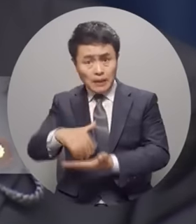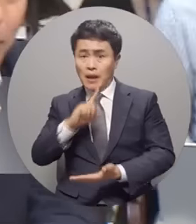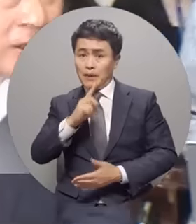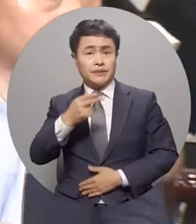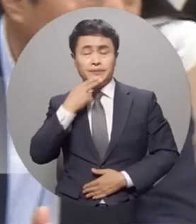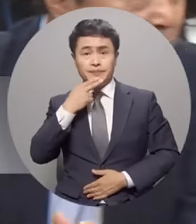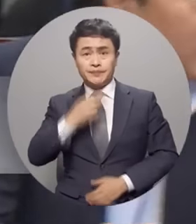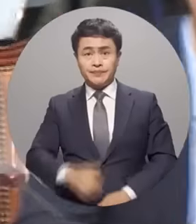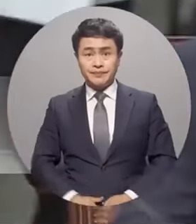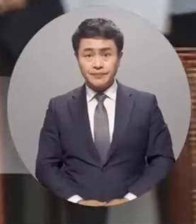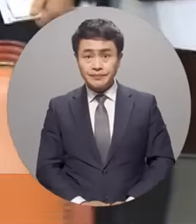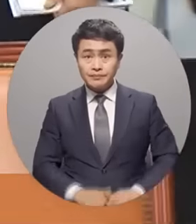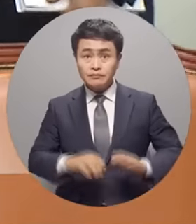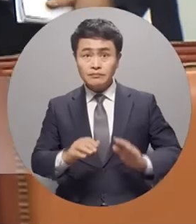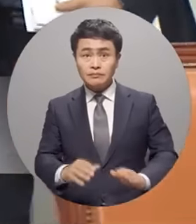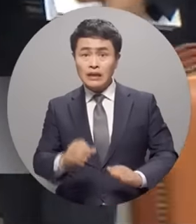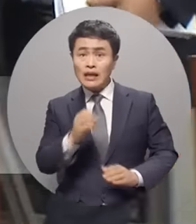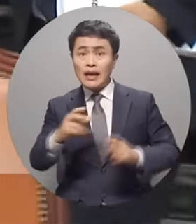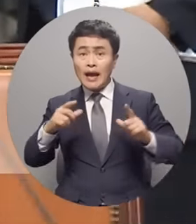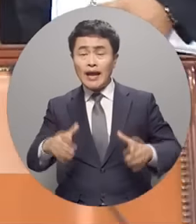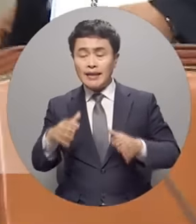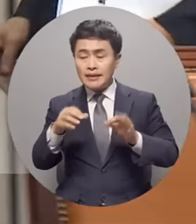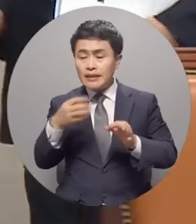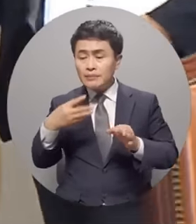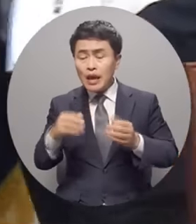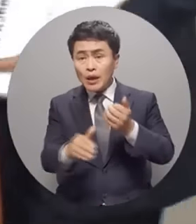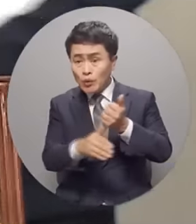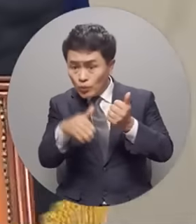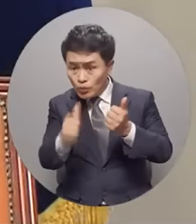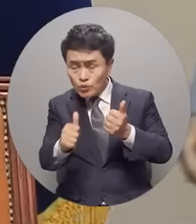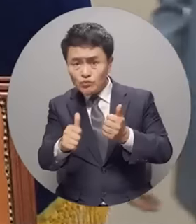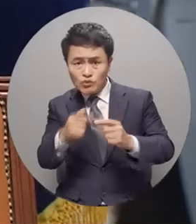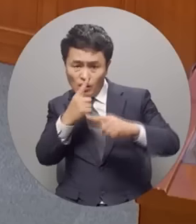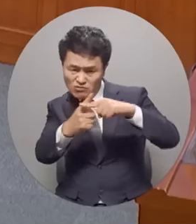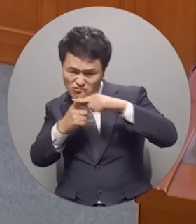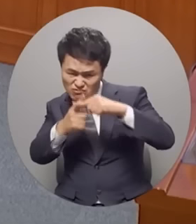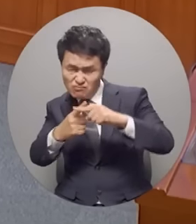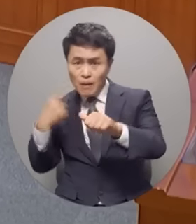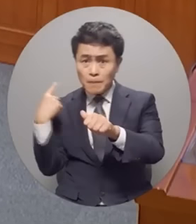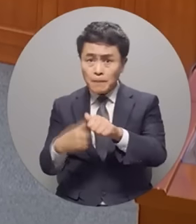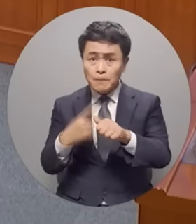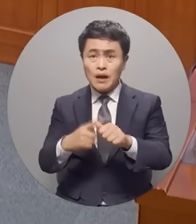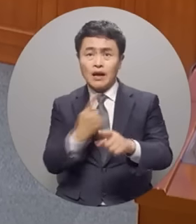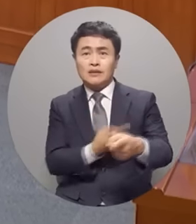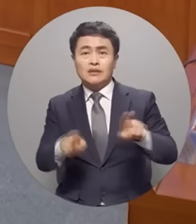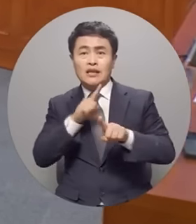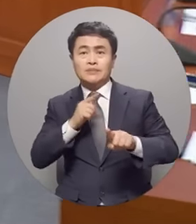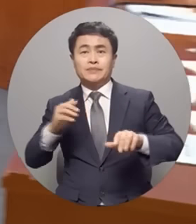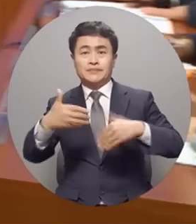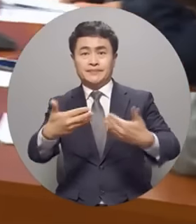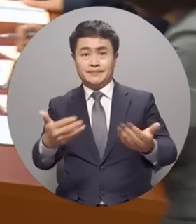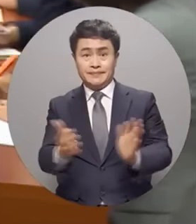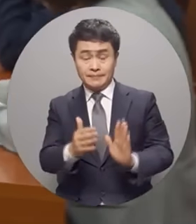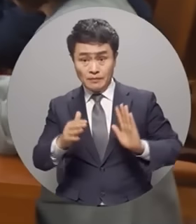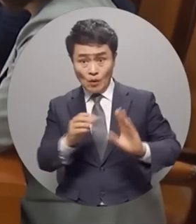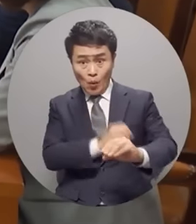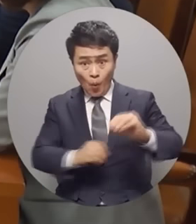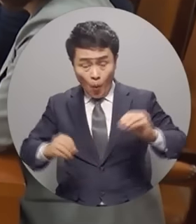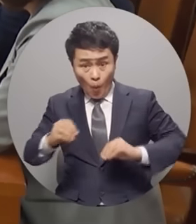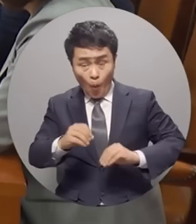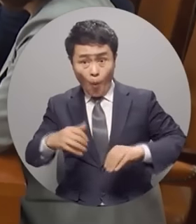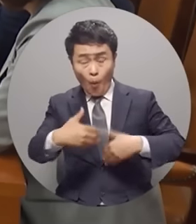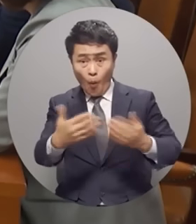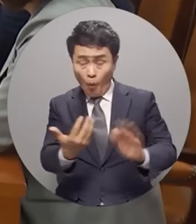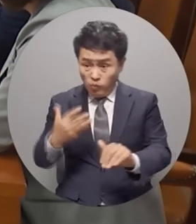있습니다. 야권은 김태효 차장의 발언을 정조준했습니다. 더불어민주당은 가해자가 사과를